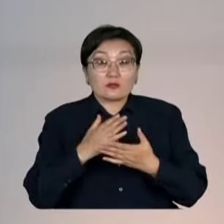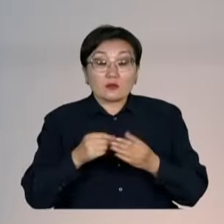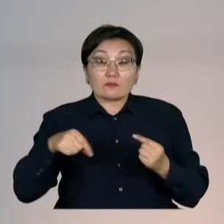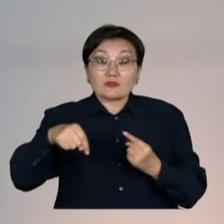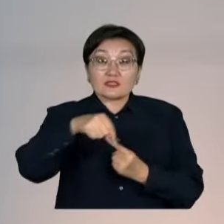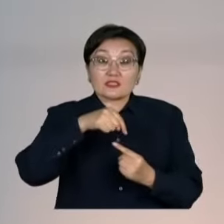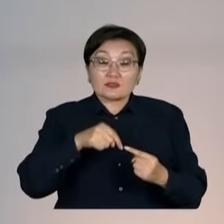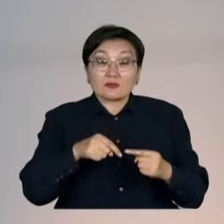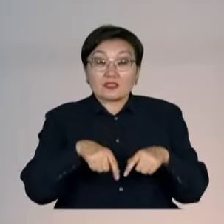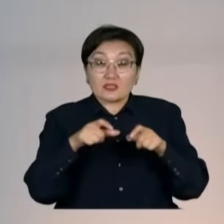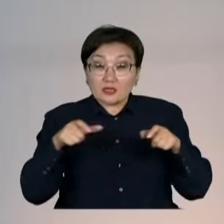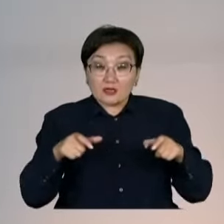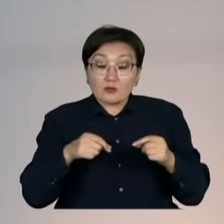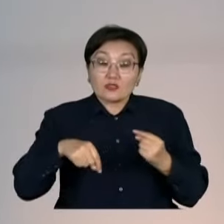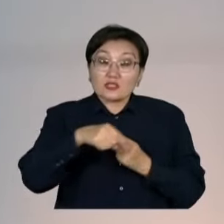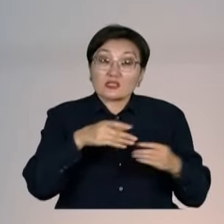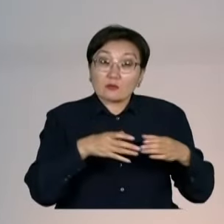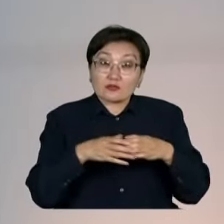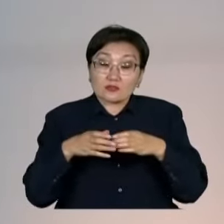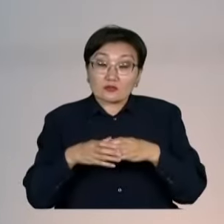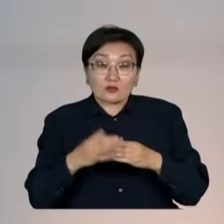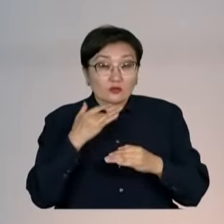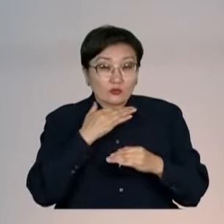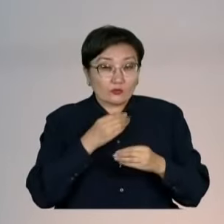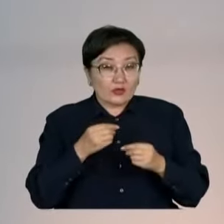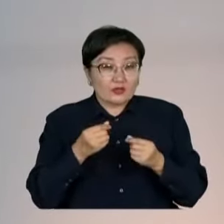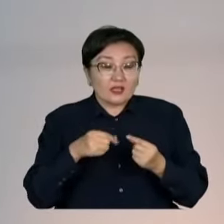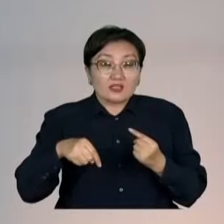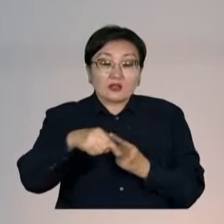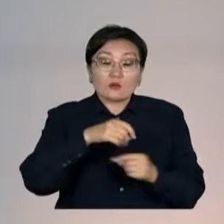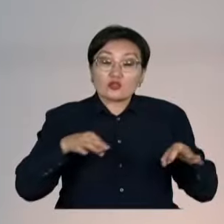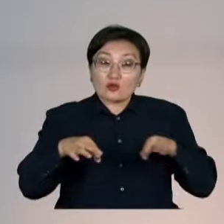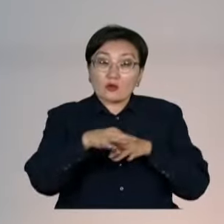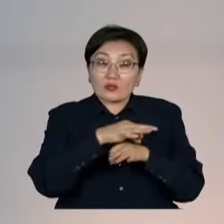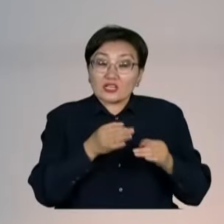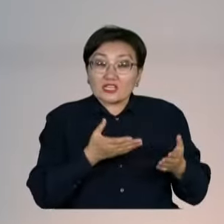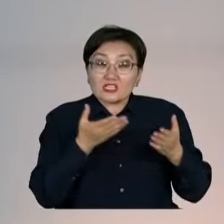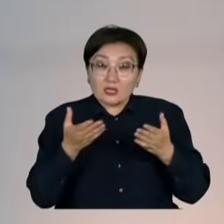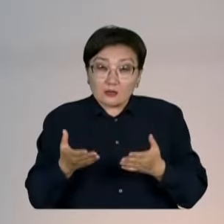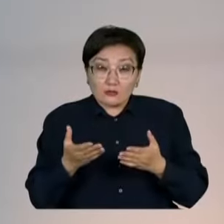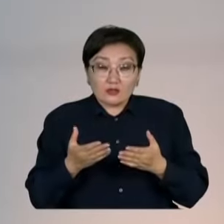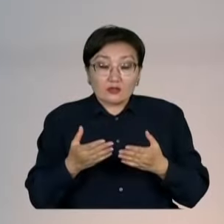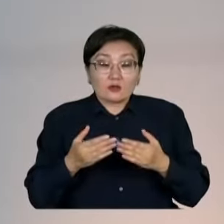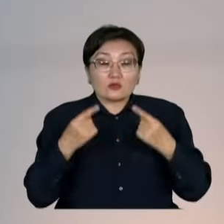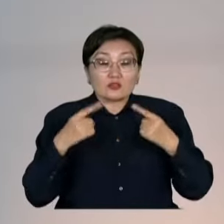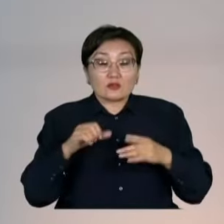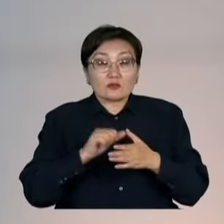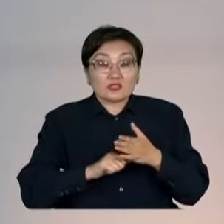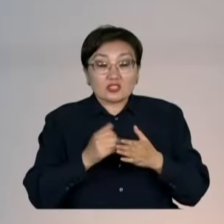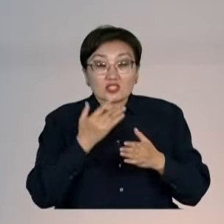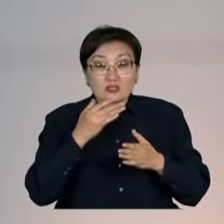бизнесмендер оларды көп осы инвестициялық жобаларға қарастырылып жатыр. Сол себепті де енді басқа мемлекеттік